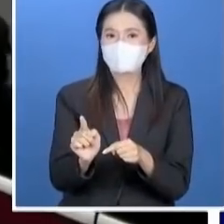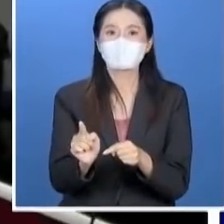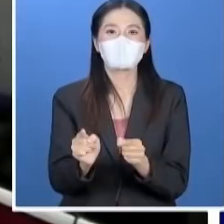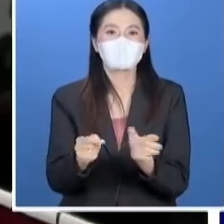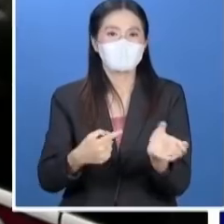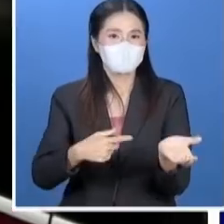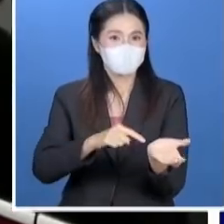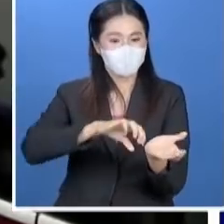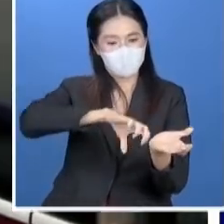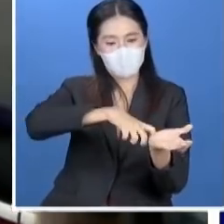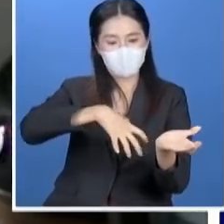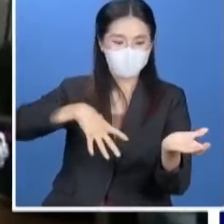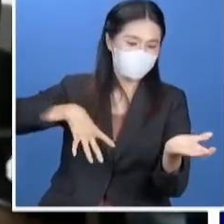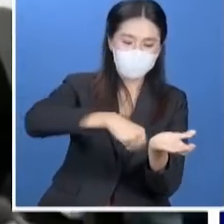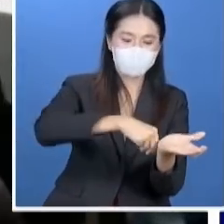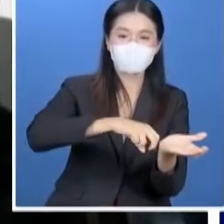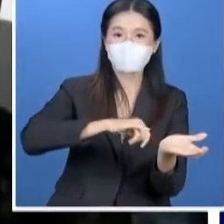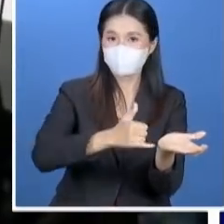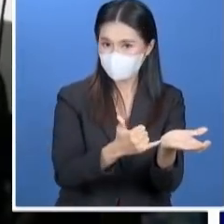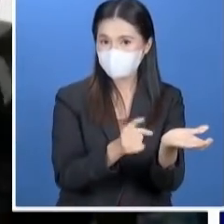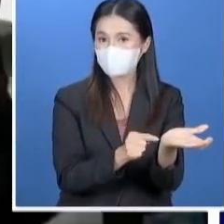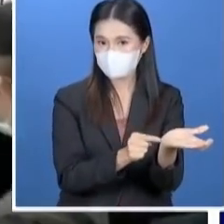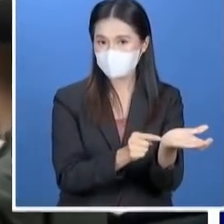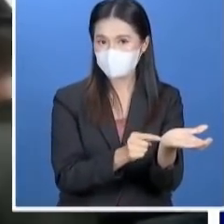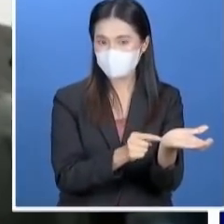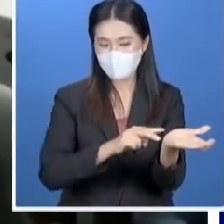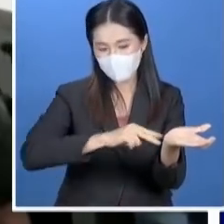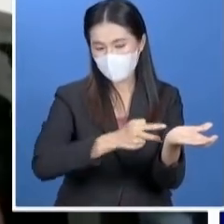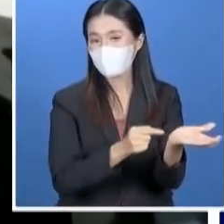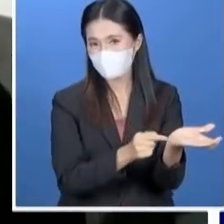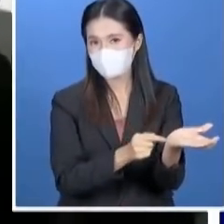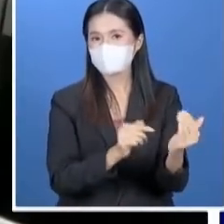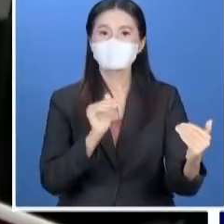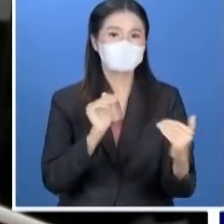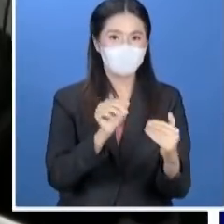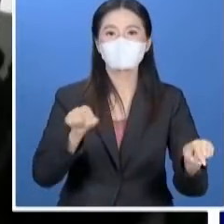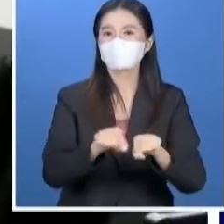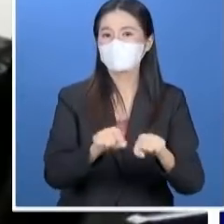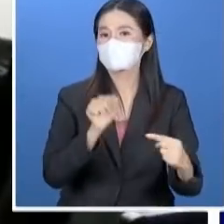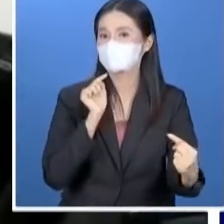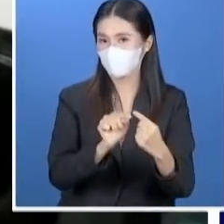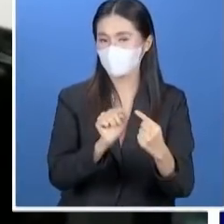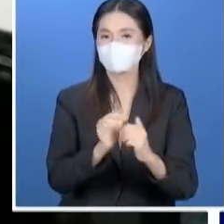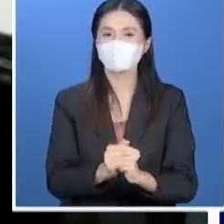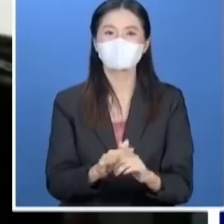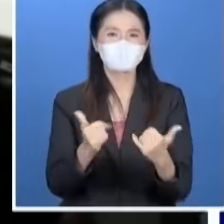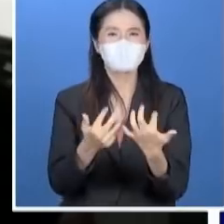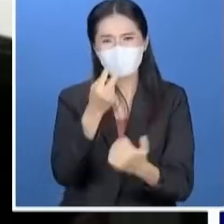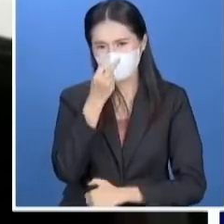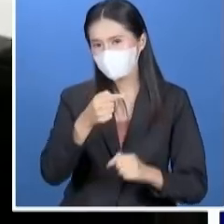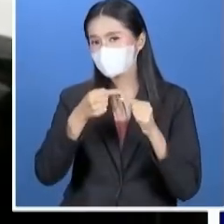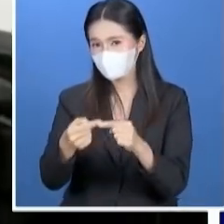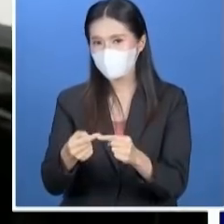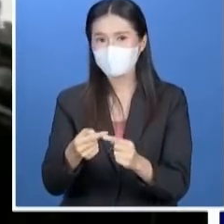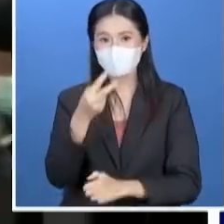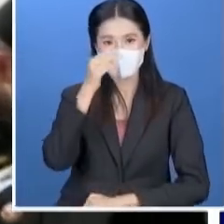ถูกดูดเข้าไปโดนใบพัดเรืออ ัน นี้เทียบรอยบาดแผลกับใบพัดเข้ากันชัดเจน ใช่ค่ะคุณผู้ชมเดี๋ยวต้องรอดูต่อนะ